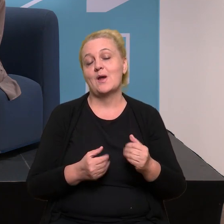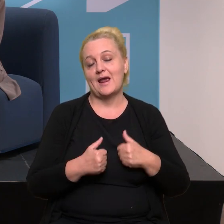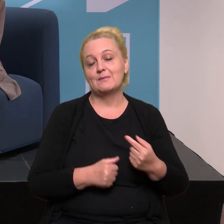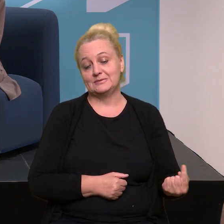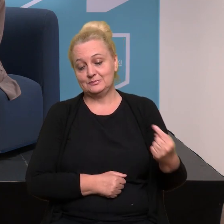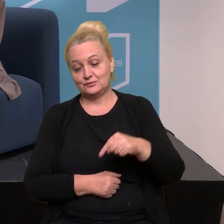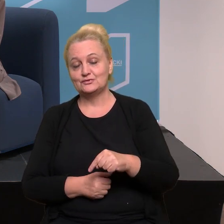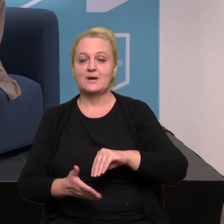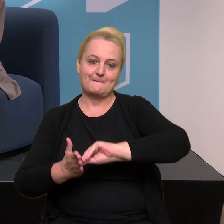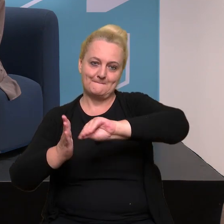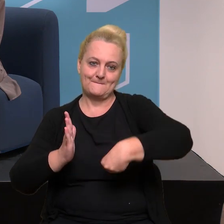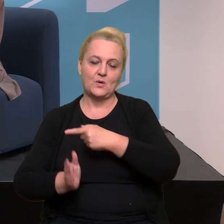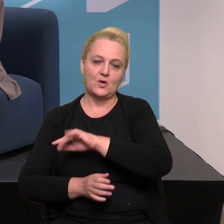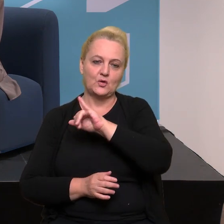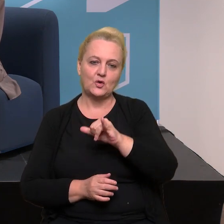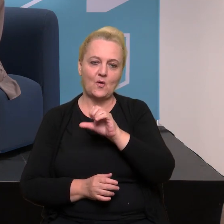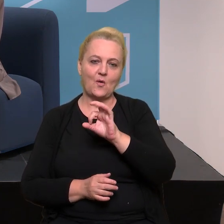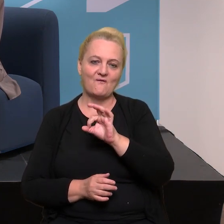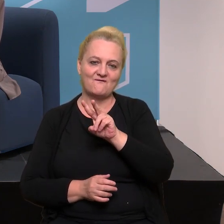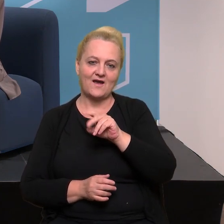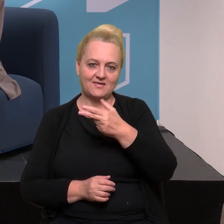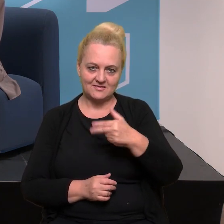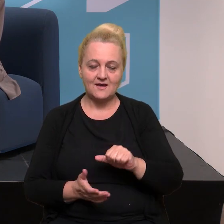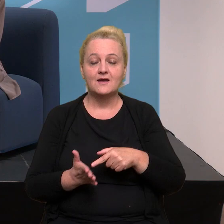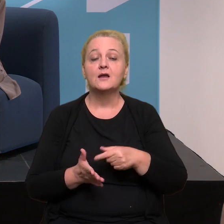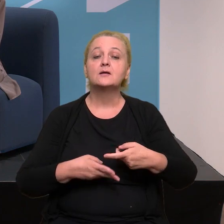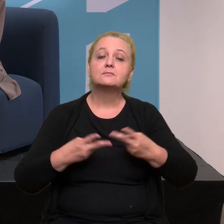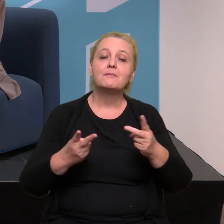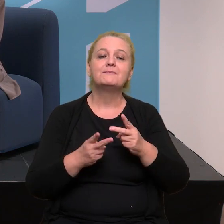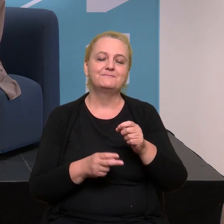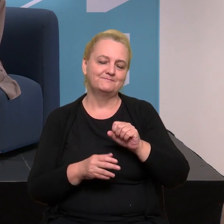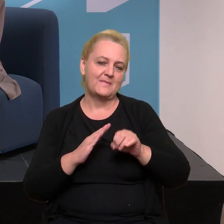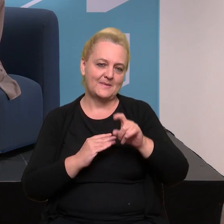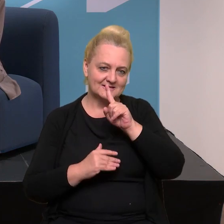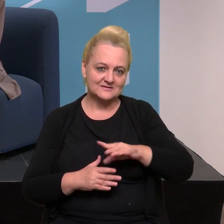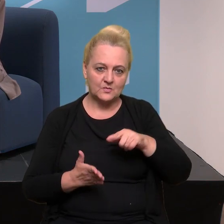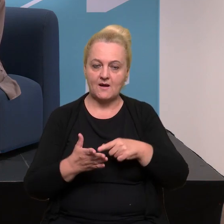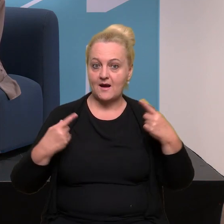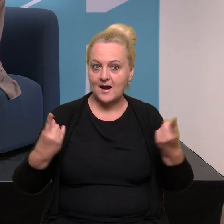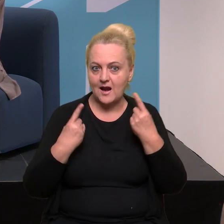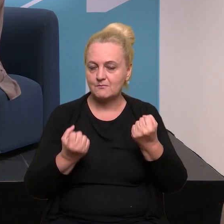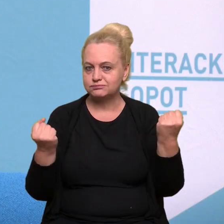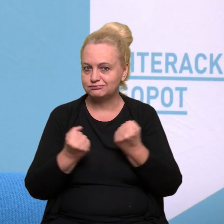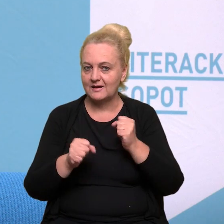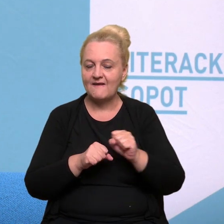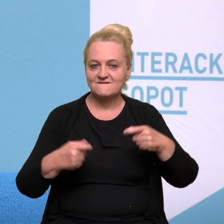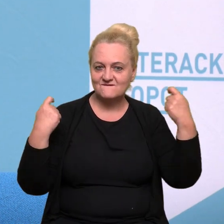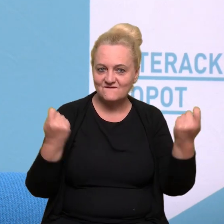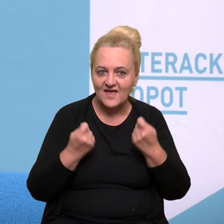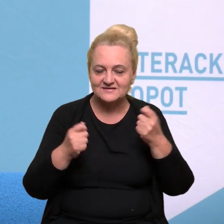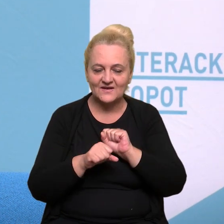otrzymać autograf Jovanny. Publikacje w mediach społecznościowych, jest wielka kampania dotycząca